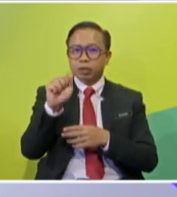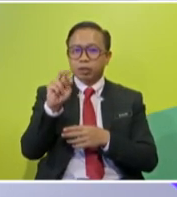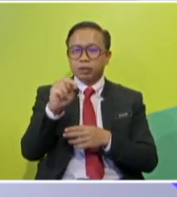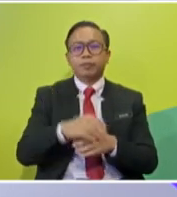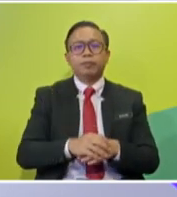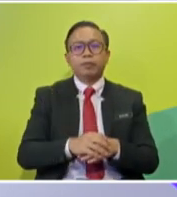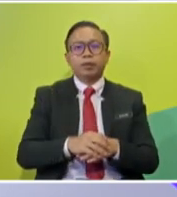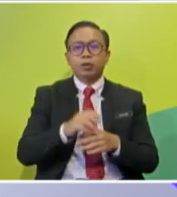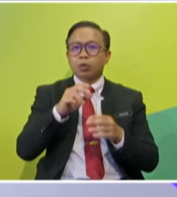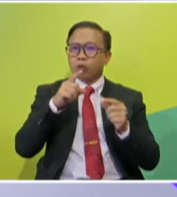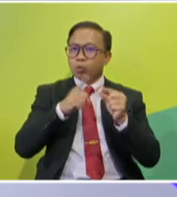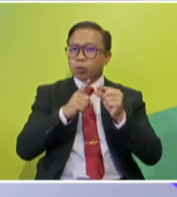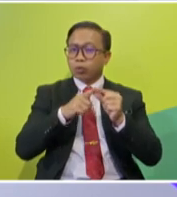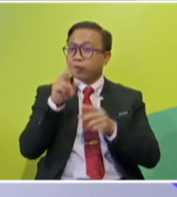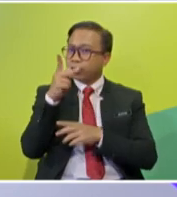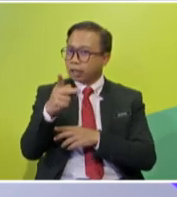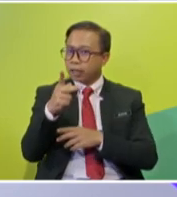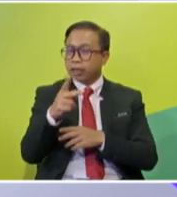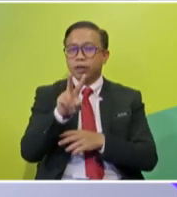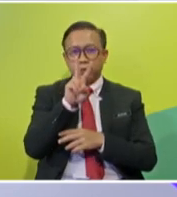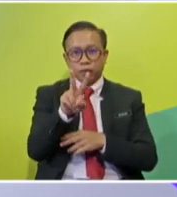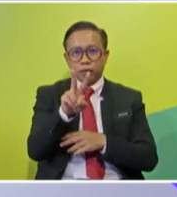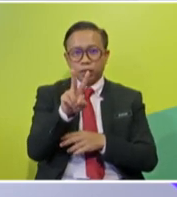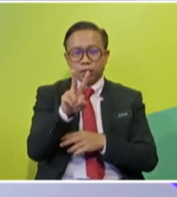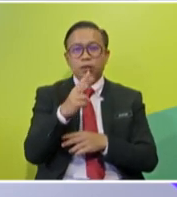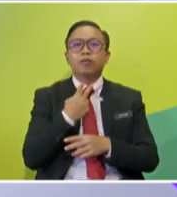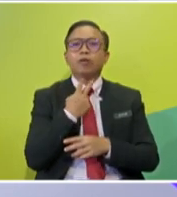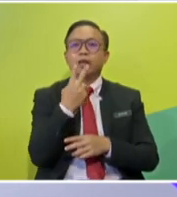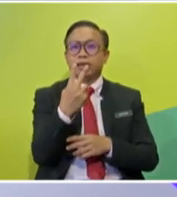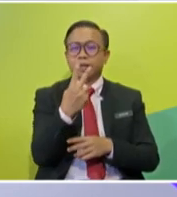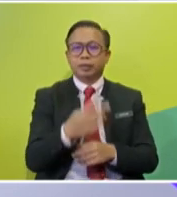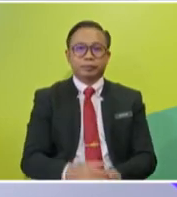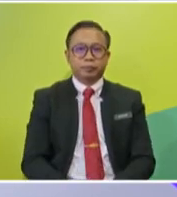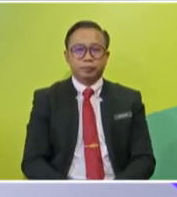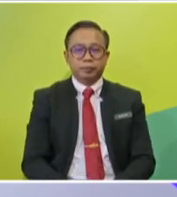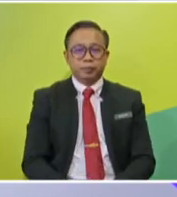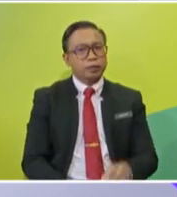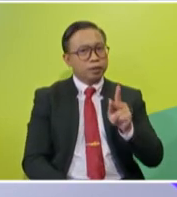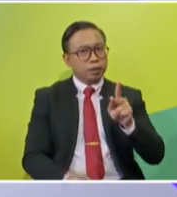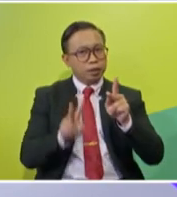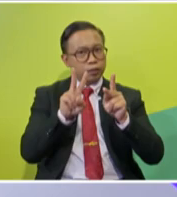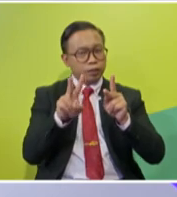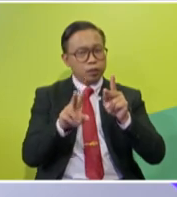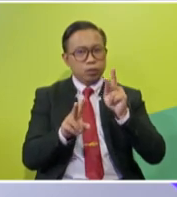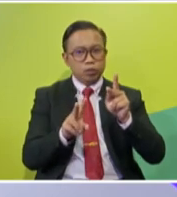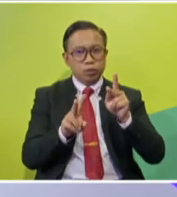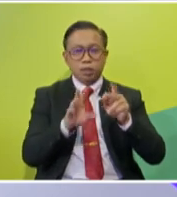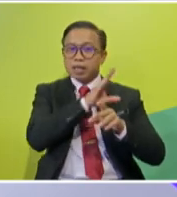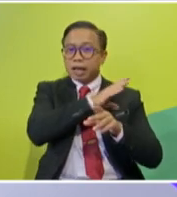mewakili huruf V dan V akan mewakili untuk boker Nah jadi kayak gitu ya